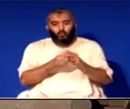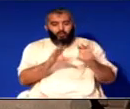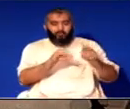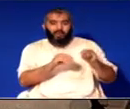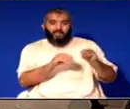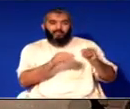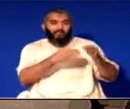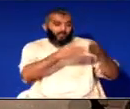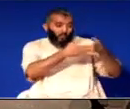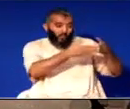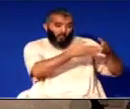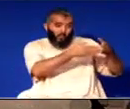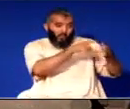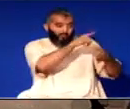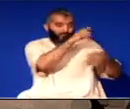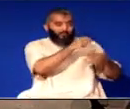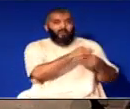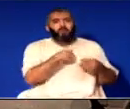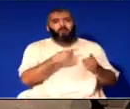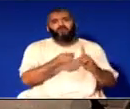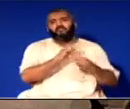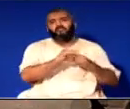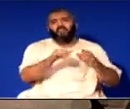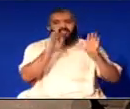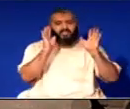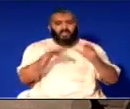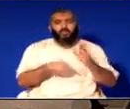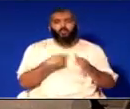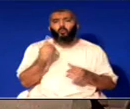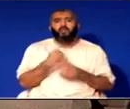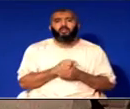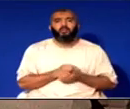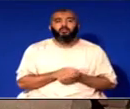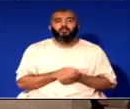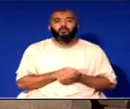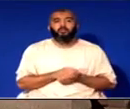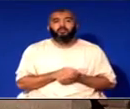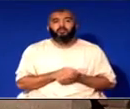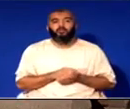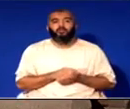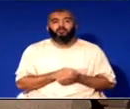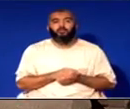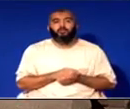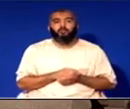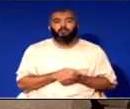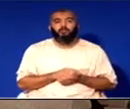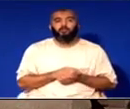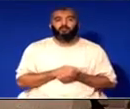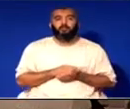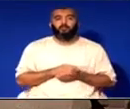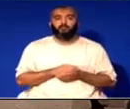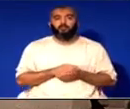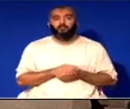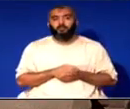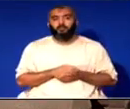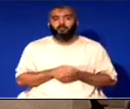ويصلي منفردا. يقول لك هو بدأ يحكي في أمر الدعاء لقد من